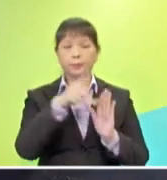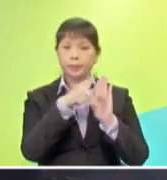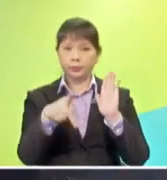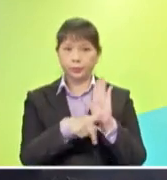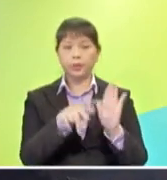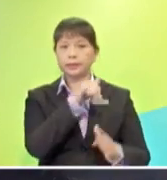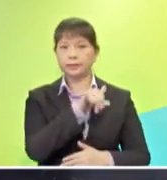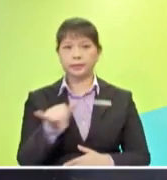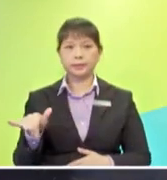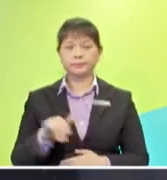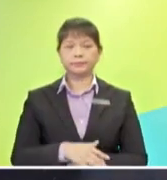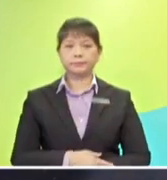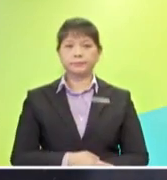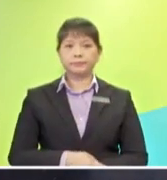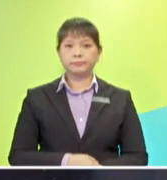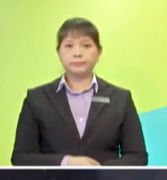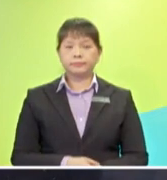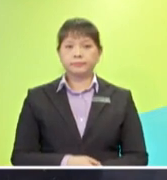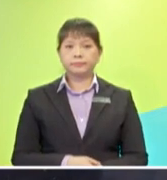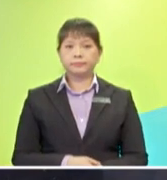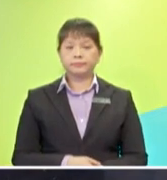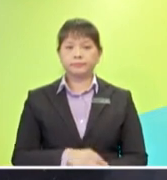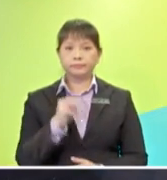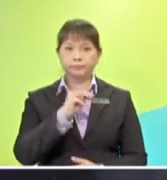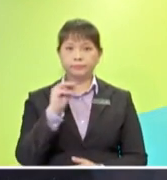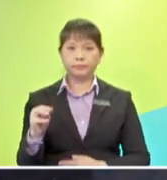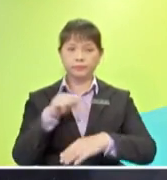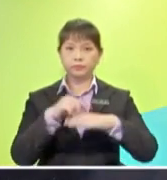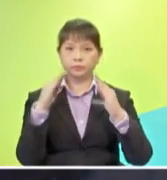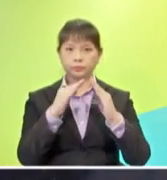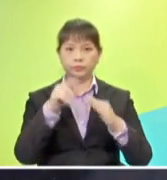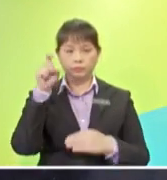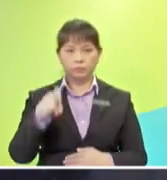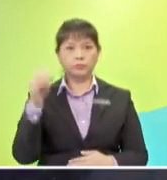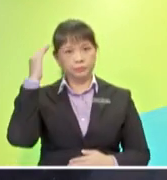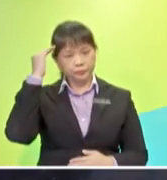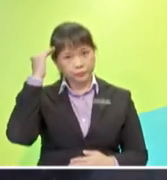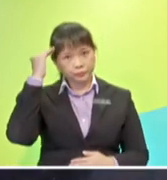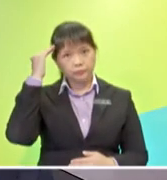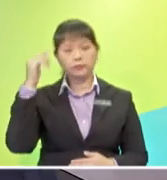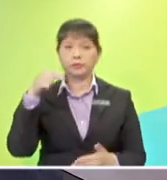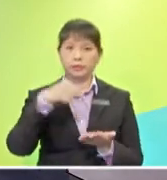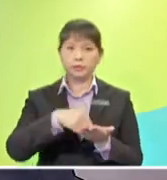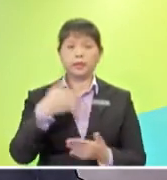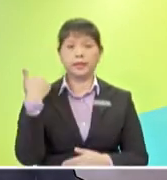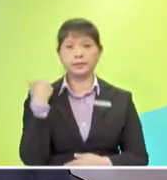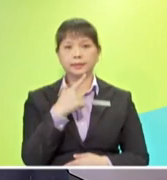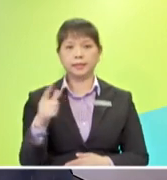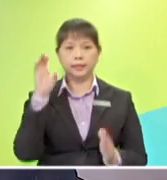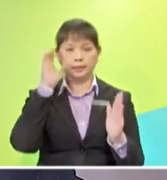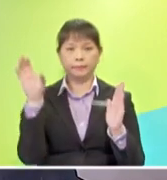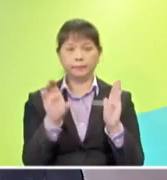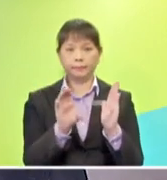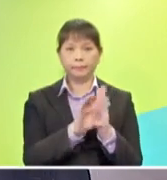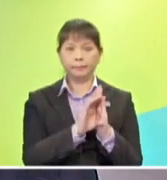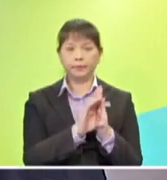belajar masak nih Baik saya akan sampai di sini adalah gambar-gambar yang Cik gue Tunjukkan